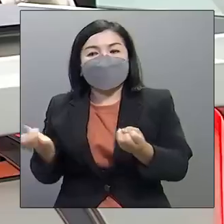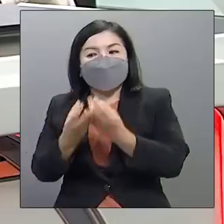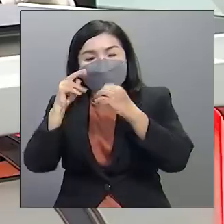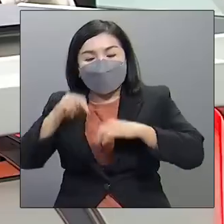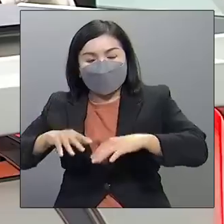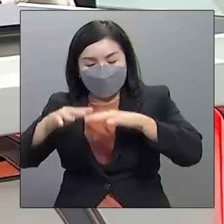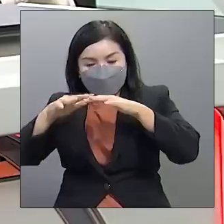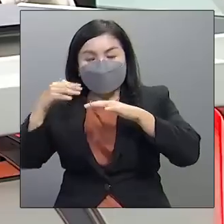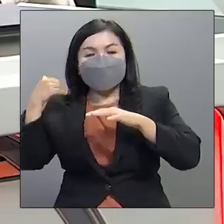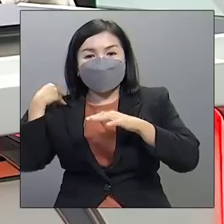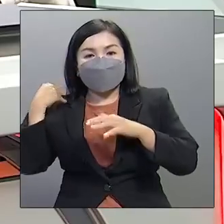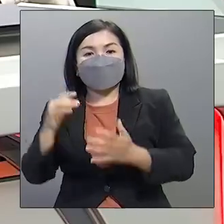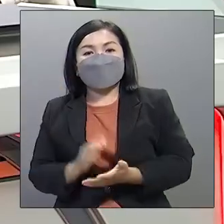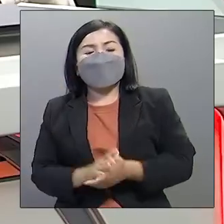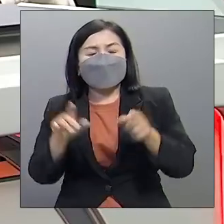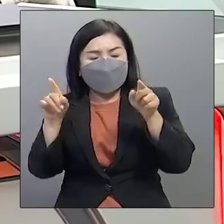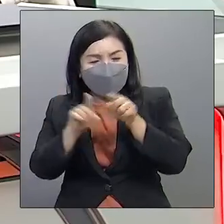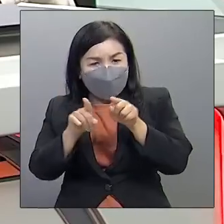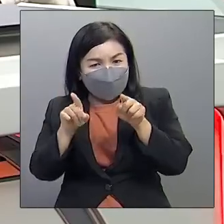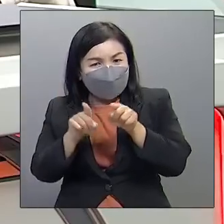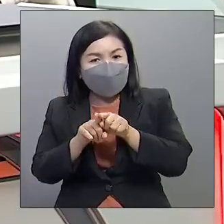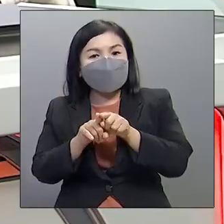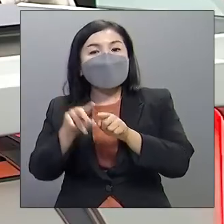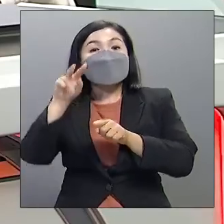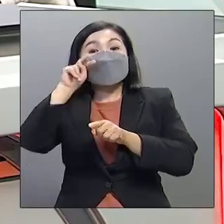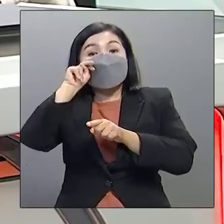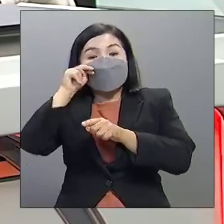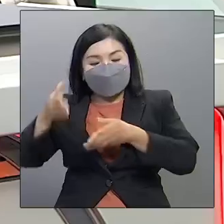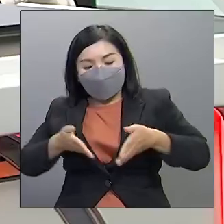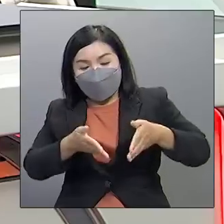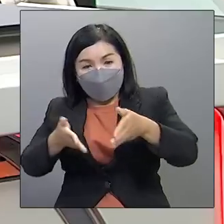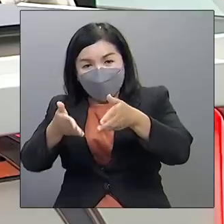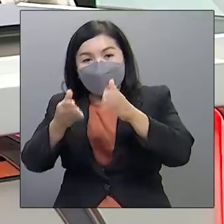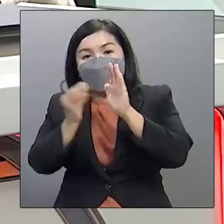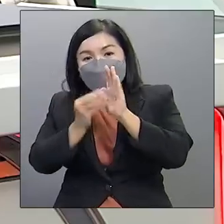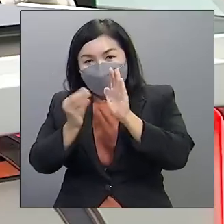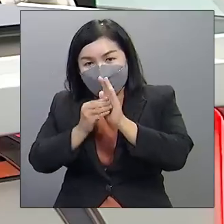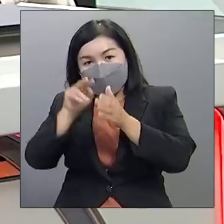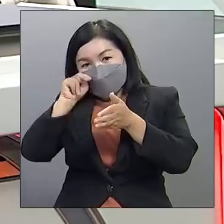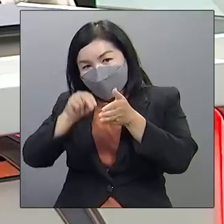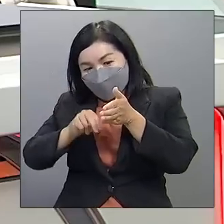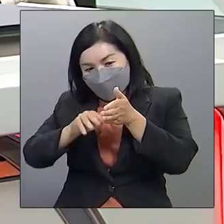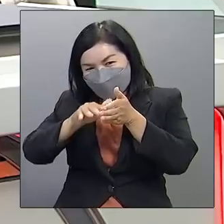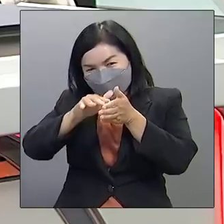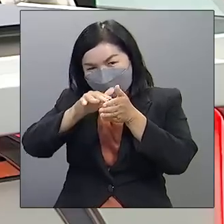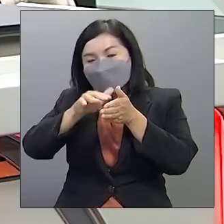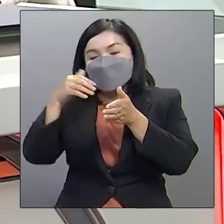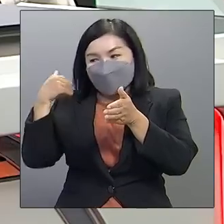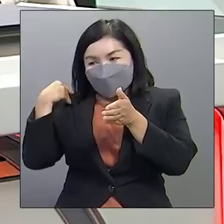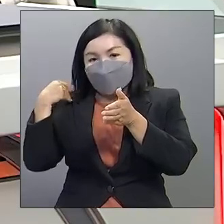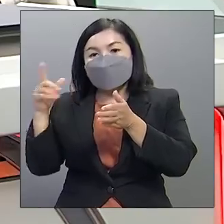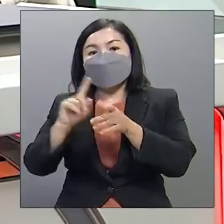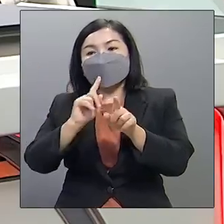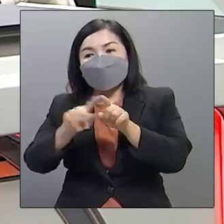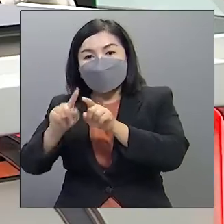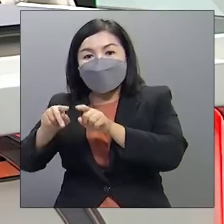ค่ะไปดูอีกจุดหนึ่งค่ะน้ำที่ล้นคลองสายหลักของกทมตอนนี้เกินระดับวิกฤตอยู่หลายแห่งนะคะคลองสาย